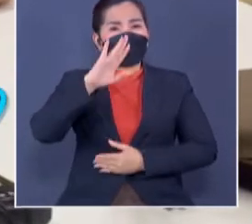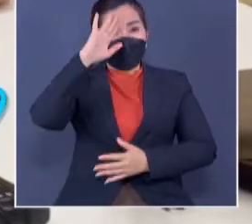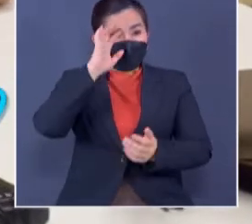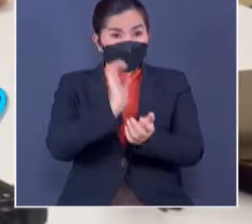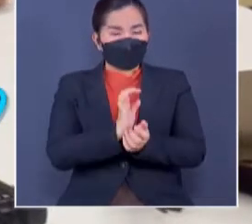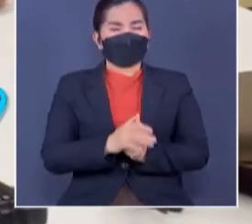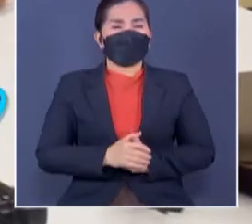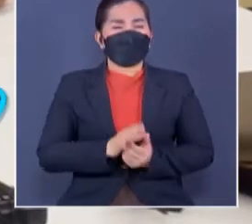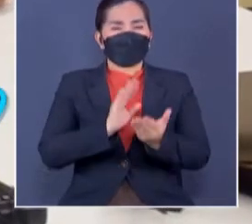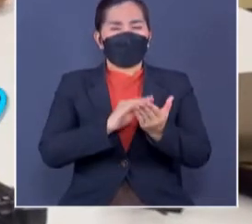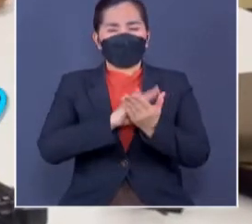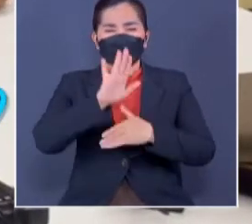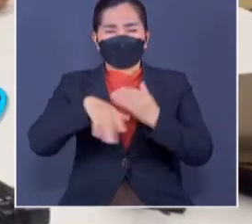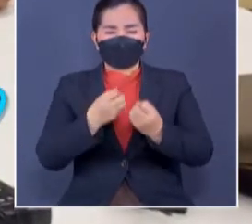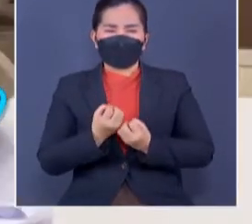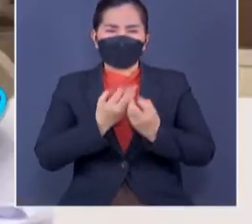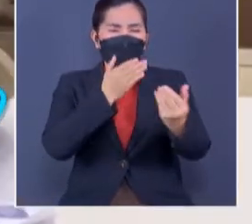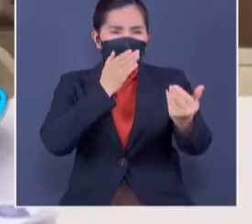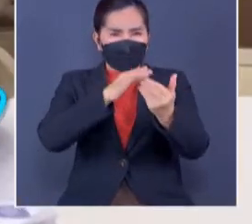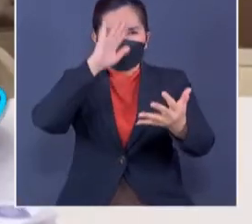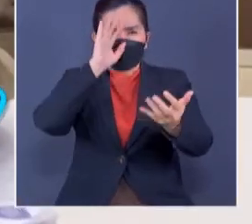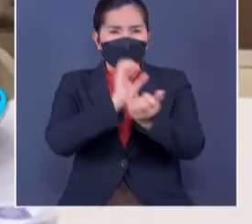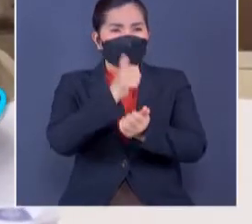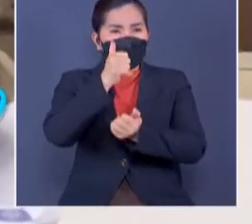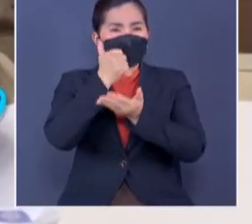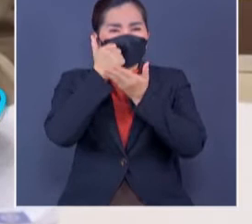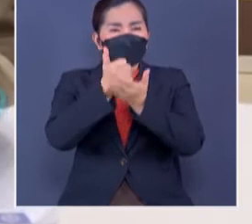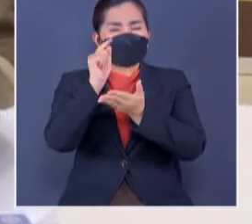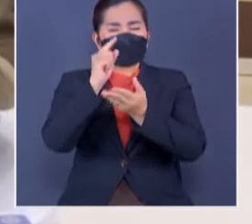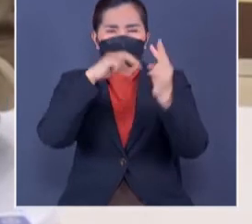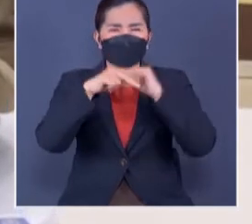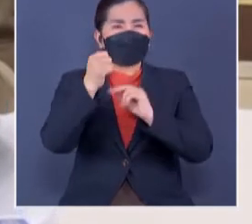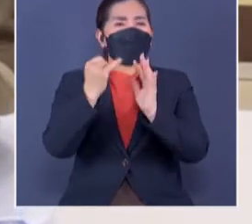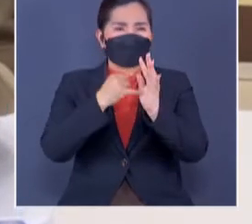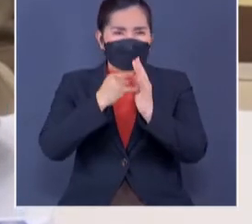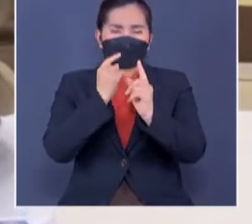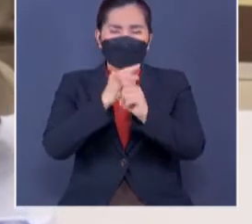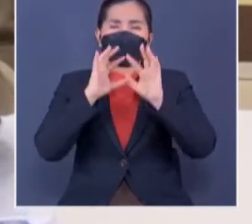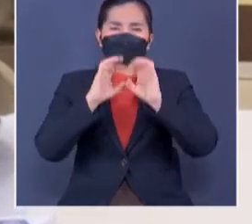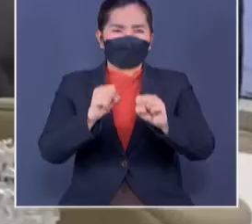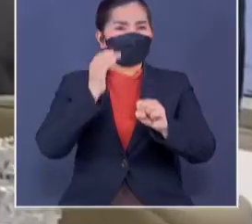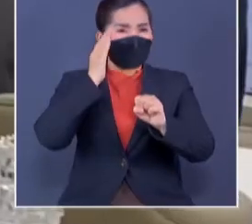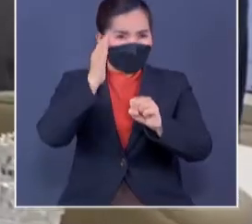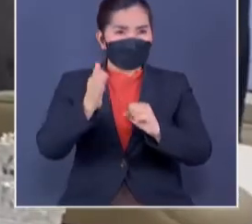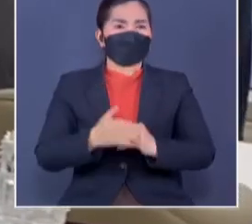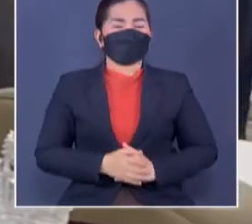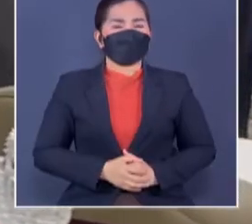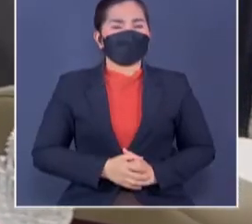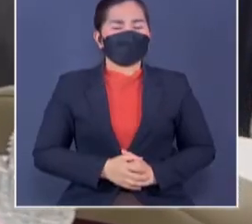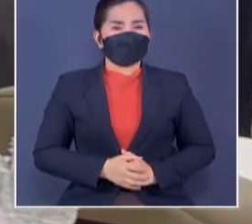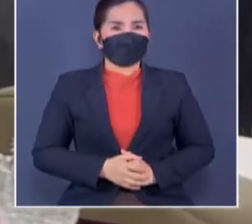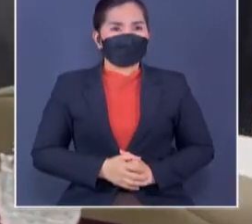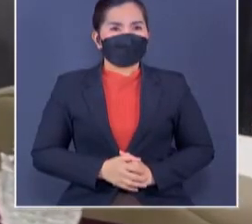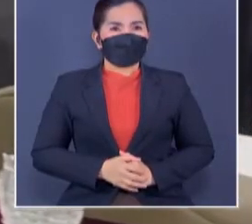ติส่งข้อมูลทั้งหมดถึงเจ้าหน้าที่เพื่อง่ายต่อการตรวจสอบติดตามจับกลุ่มผู้กระทำผิดมาดำเนินคดีต่อไปค่